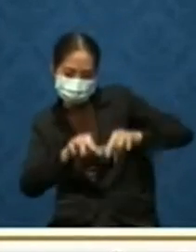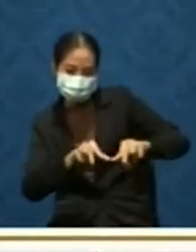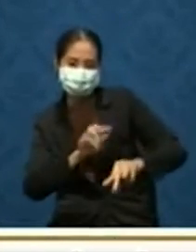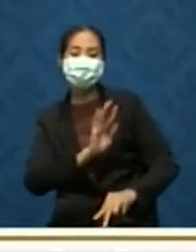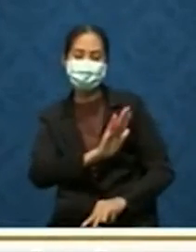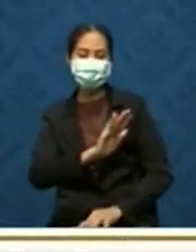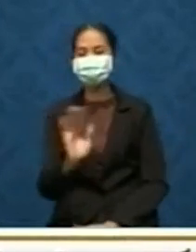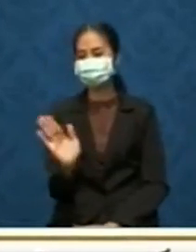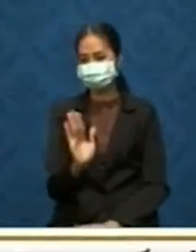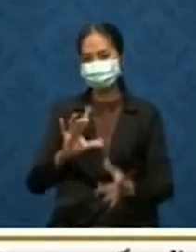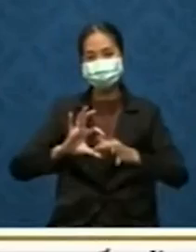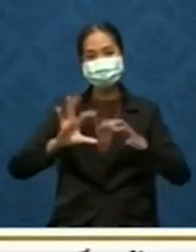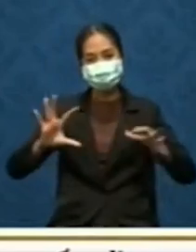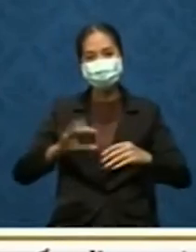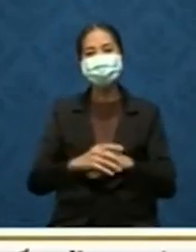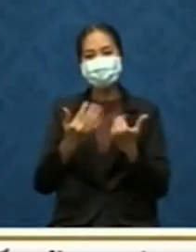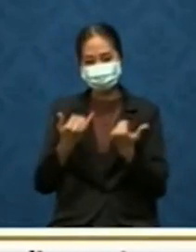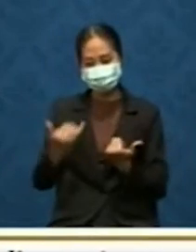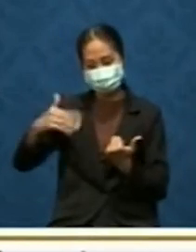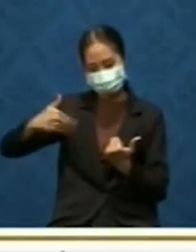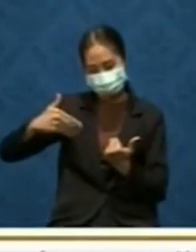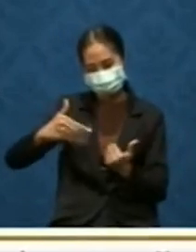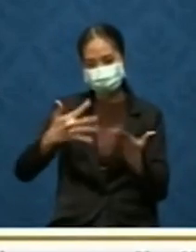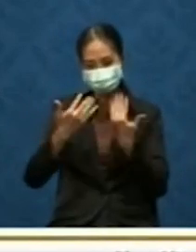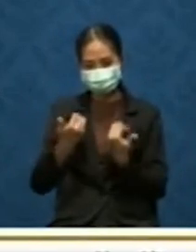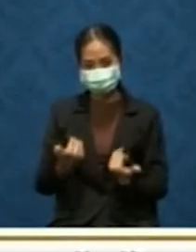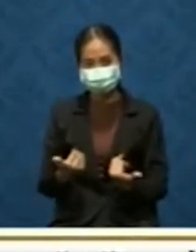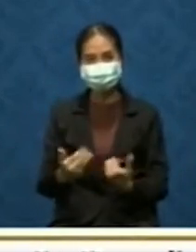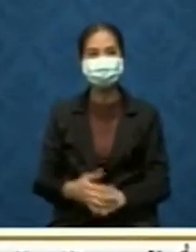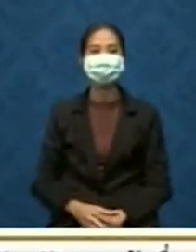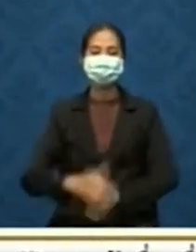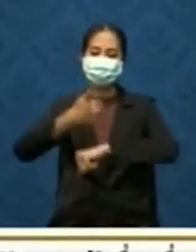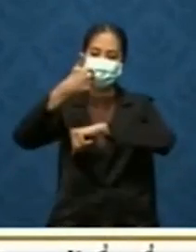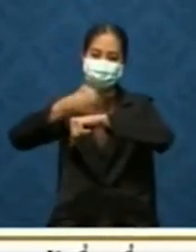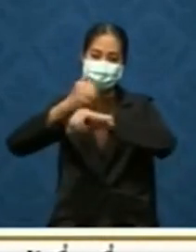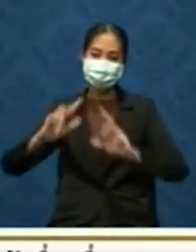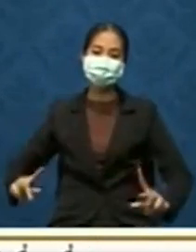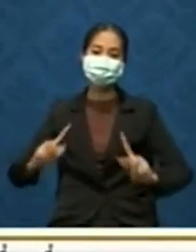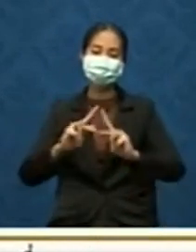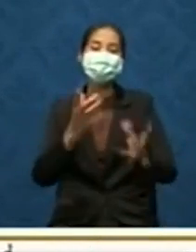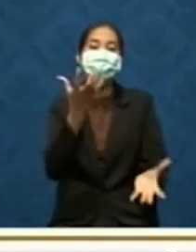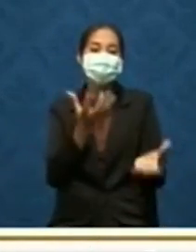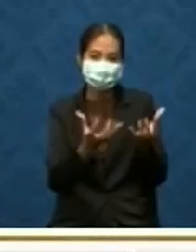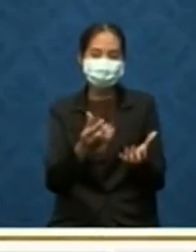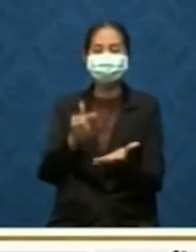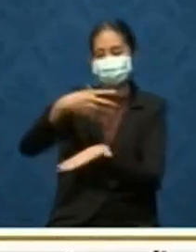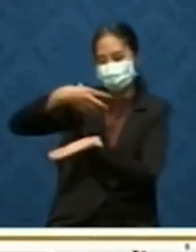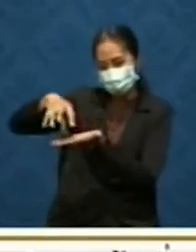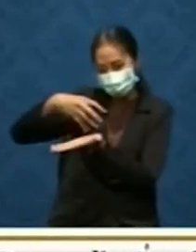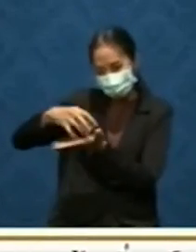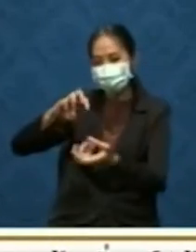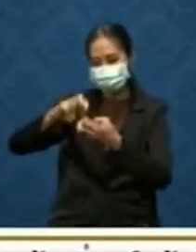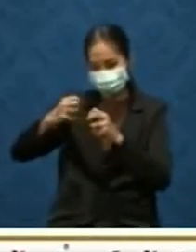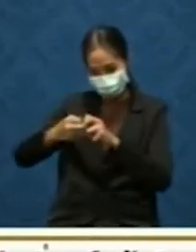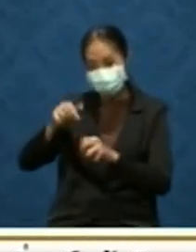อธิบดี 1และข้อเท็จจริงจนถึงปัจจุบันนี้รัฐมนตรีกระทรวงยุติธรรมก็ได้พูดถึงปัญหาดังกล่าวเห็น